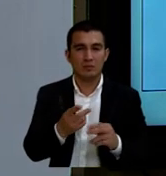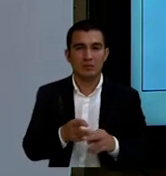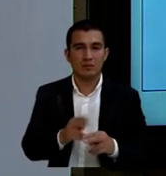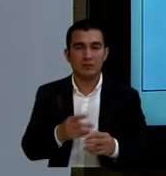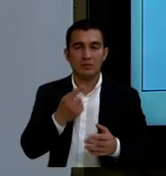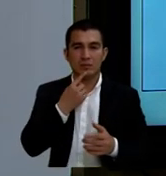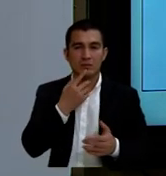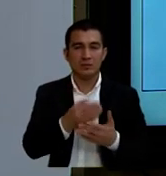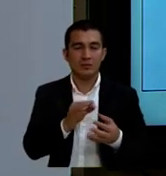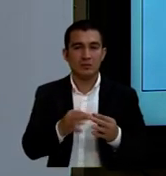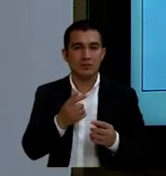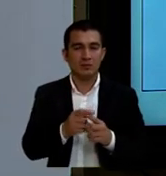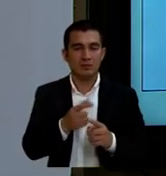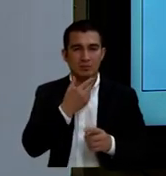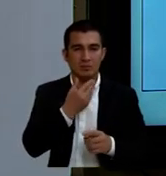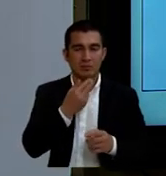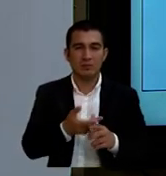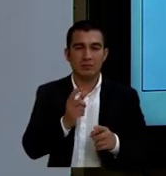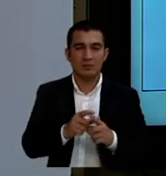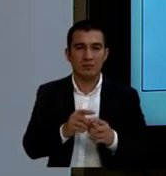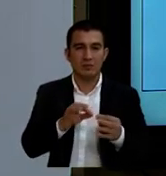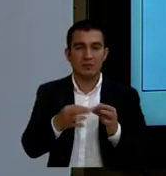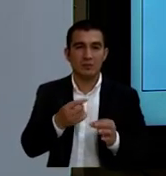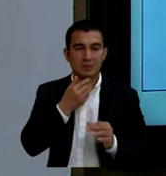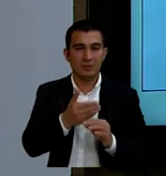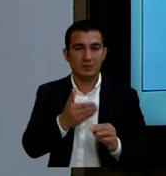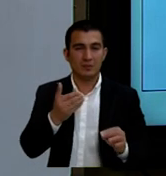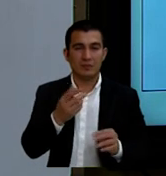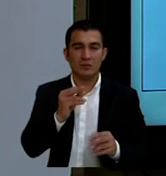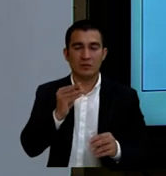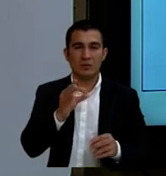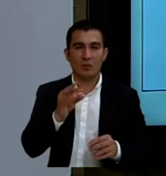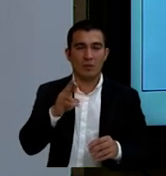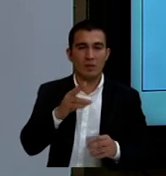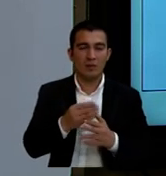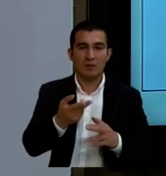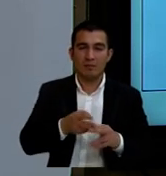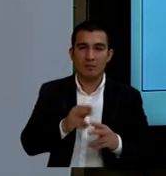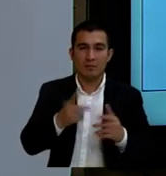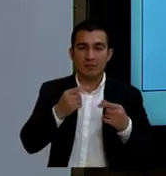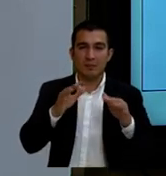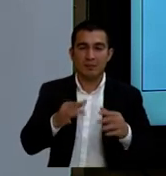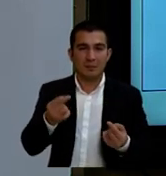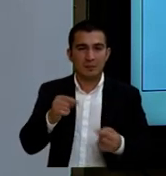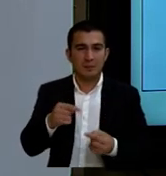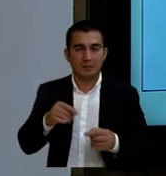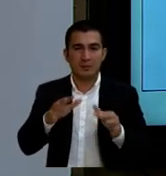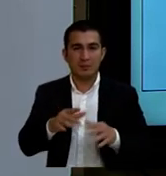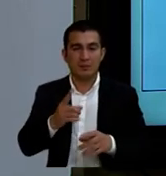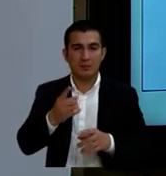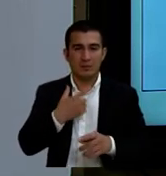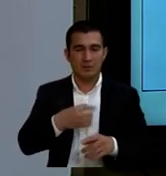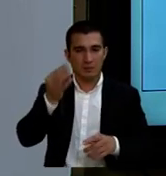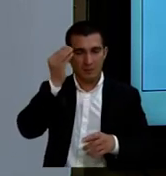Nutqning jo'yaliligi bu nutq tuzishdan oldin bu nutqning jo'yasini, munosib o'rnini tasavvur qilish